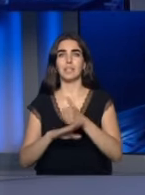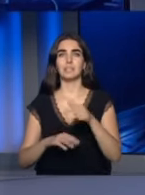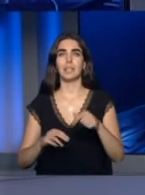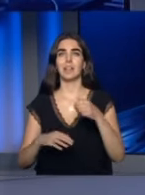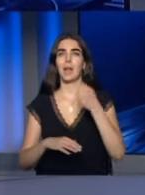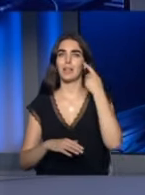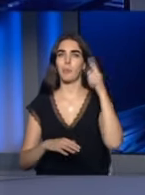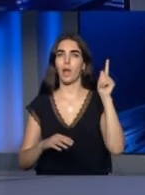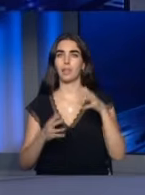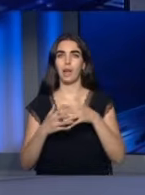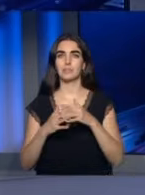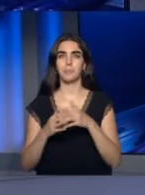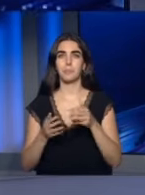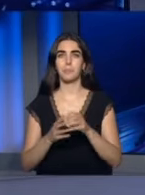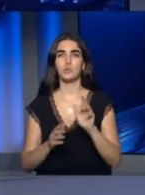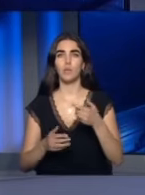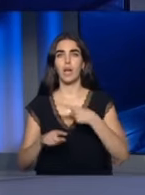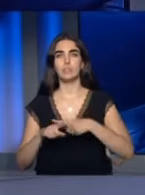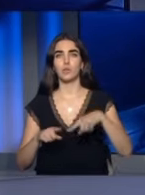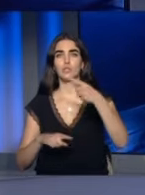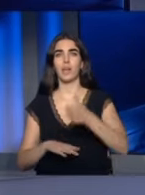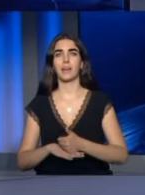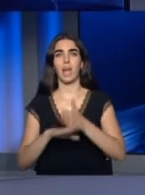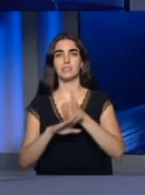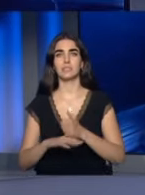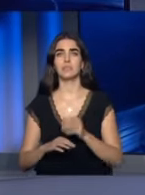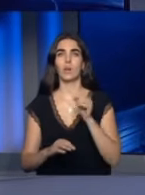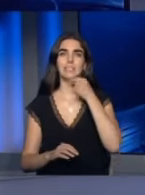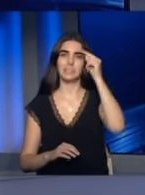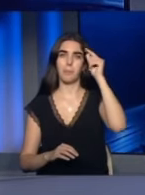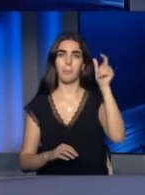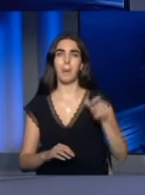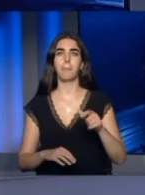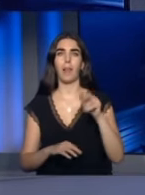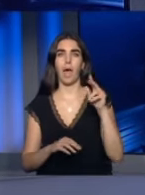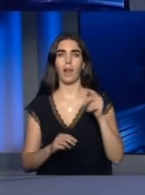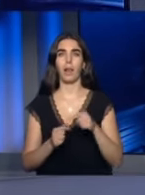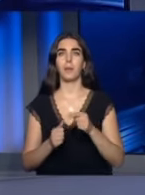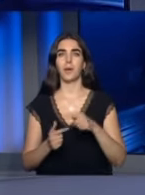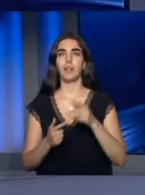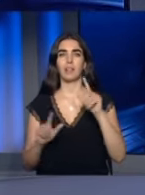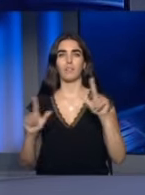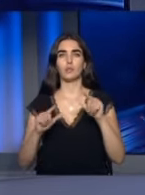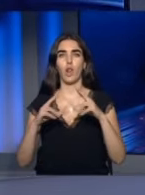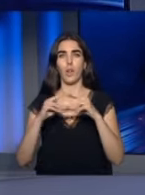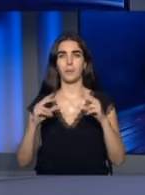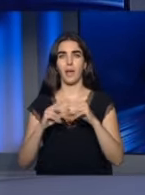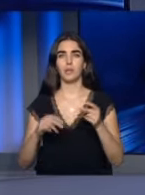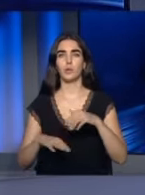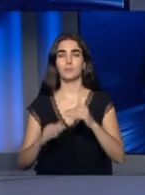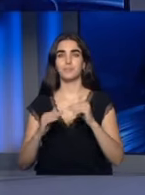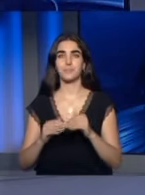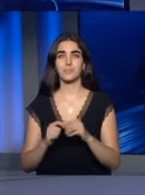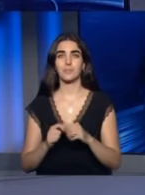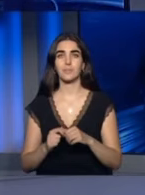الديمقراطي ينطلق بمبادرته الرئاسيه الاسبوع الطالع وبلال عبد الله لتلفزيون لبنان نفعل التحرك